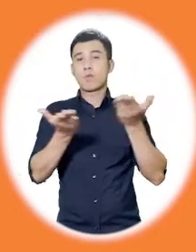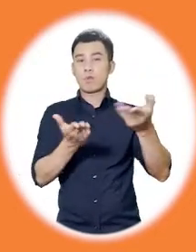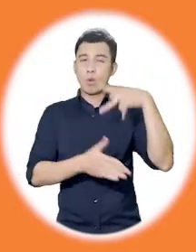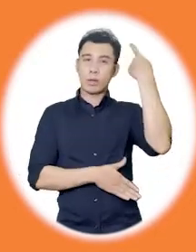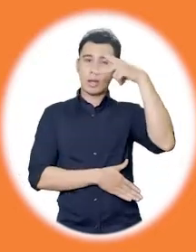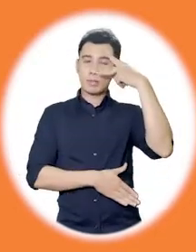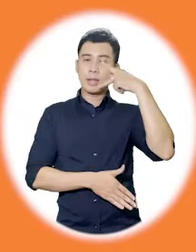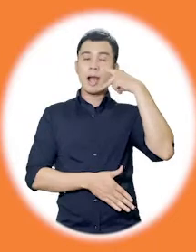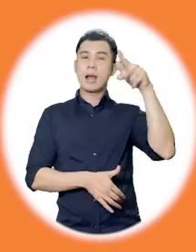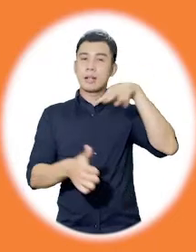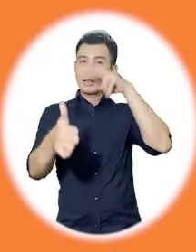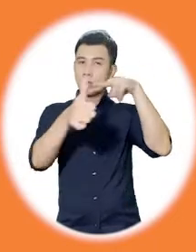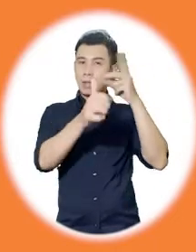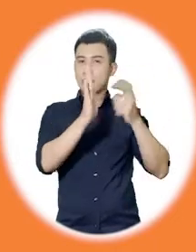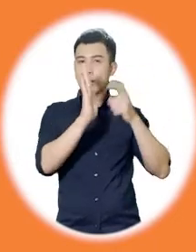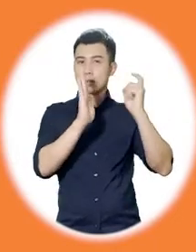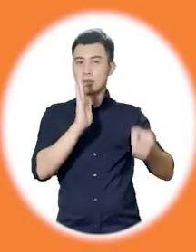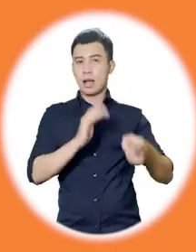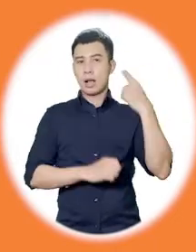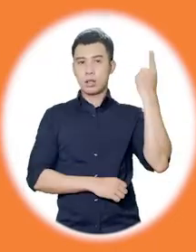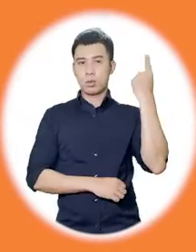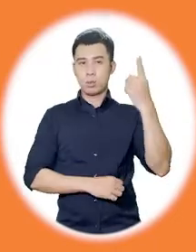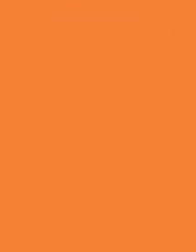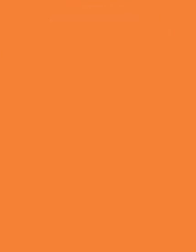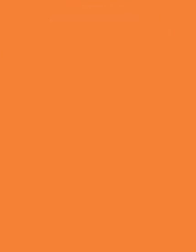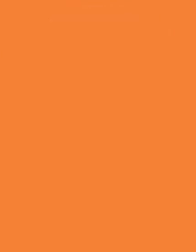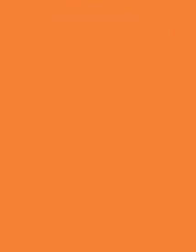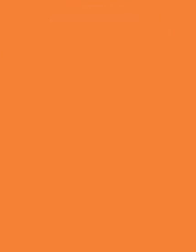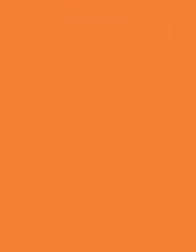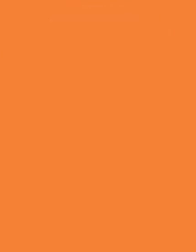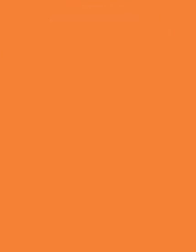lực, phục vụ công tác kiểm tra, giám sát và đánh giá thường xuyên.